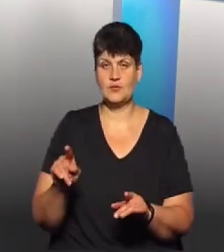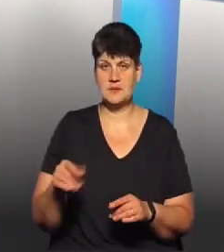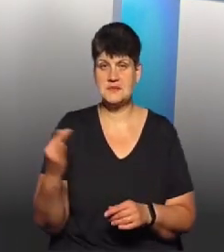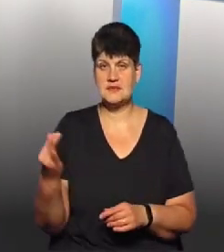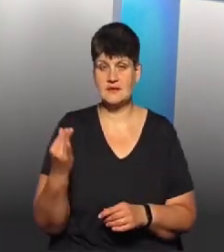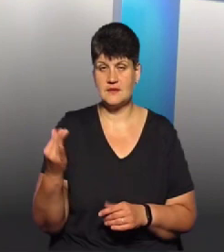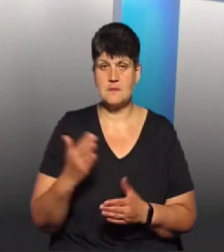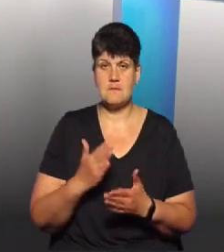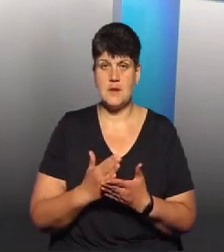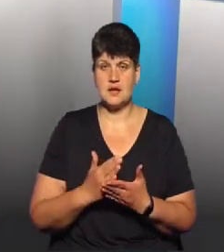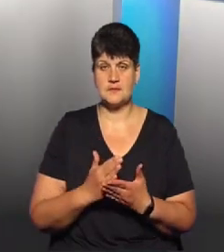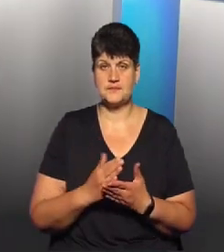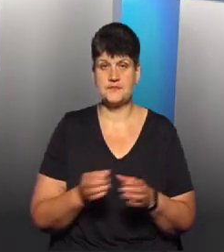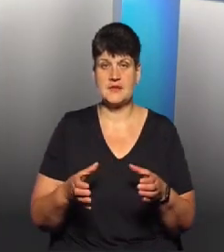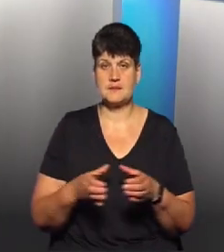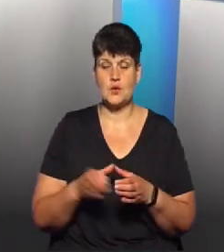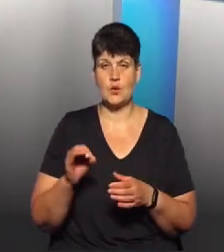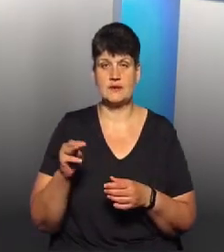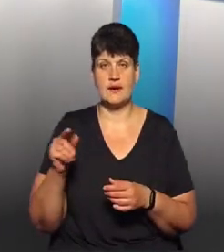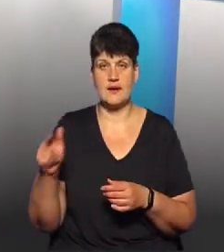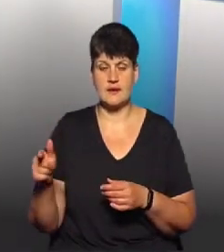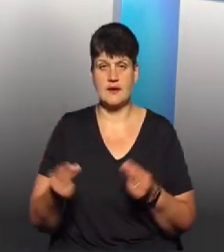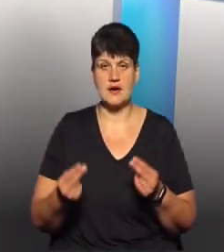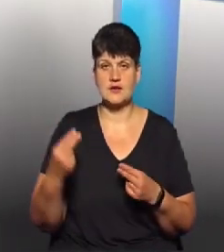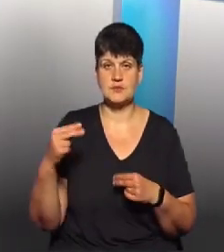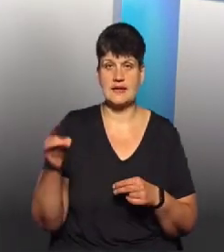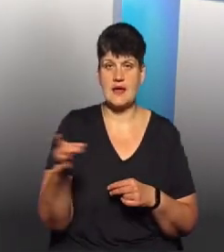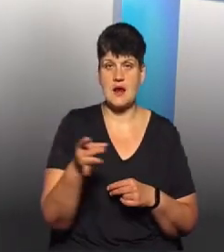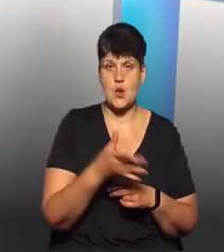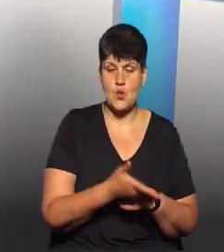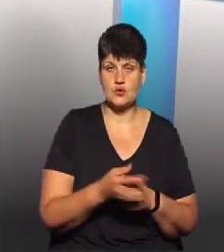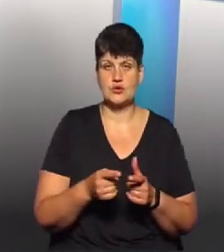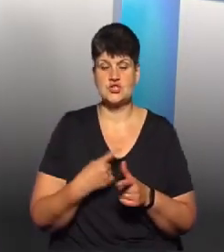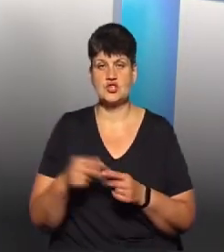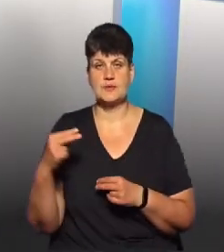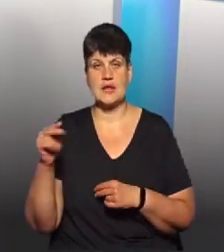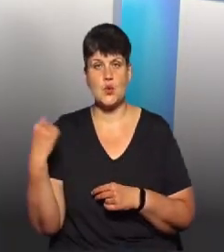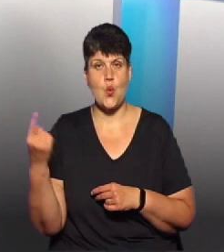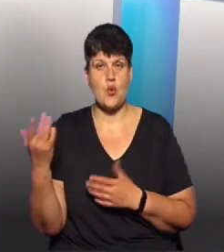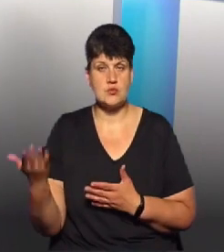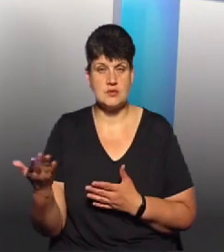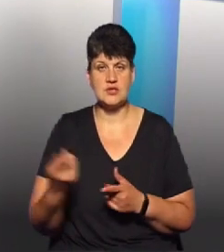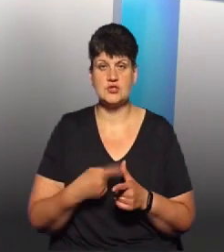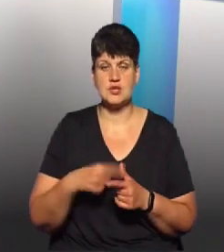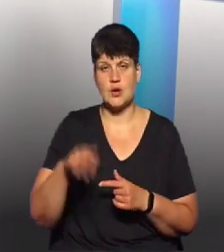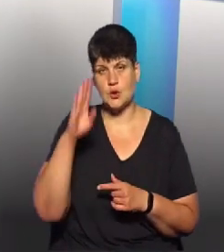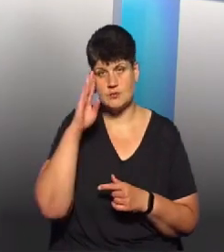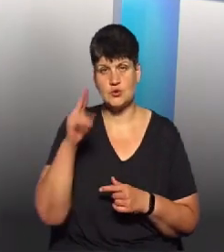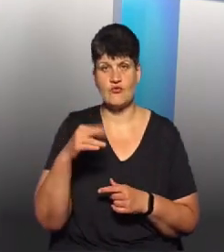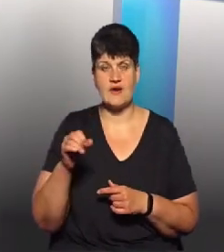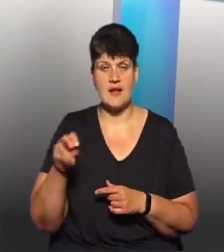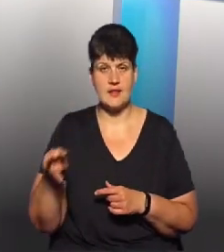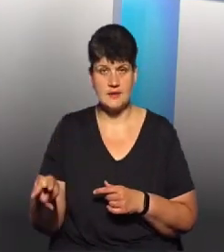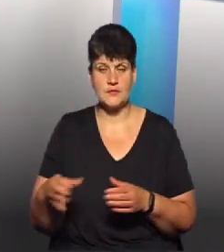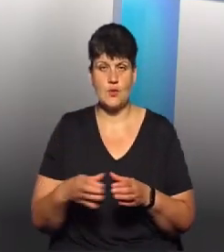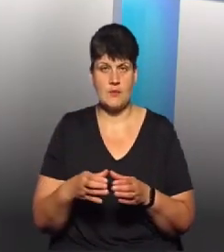мати збірну ОТГ, яка грає в чемпіонаті району, чи в чемпіонаті області, чи хлопчиків ДЮФЛ, ну, команду хлопчиків,